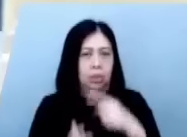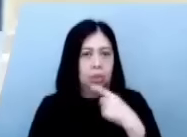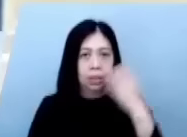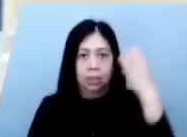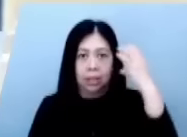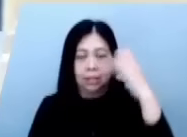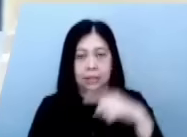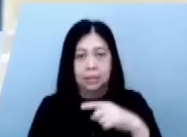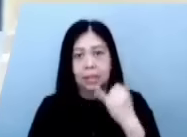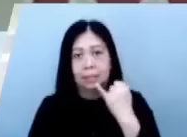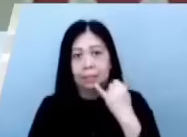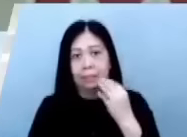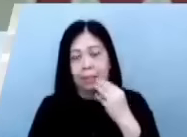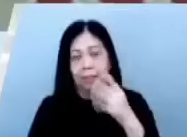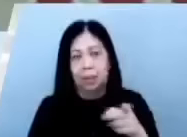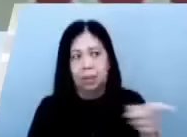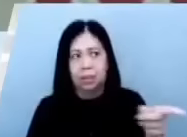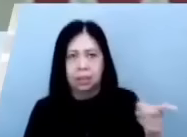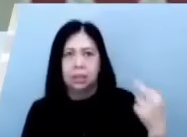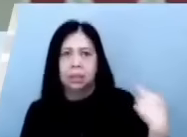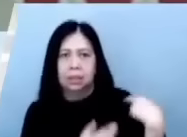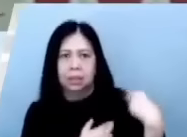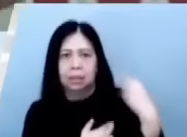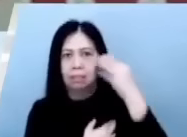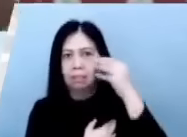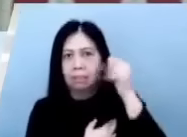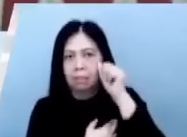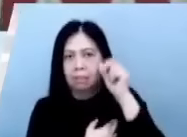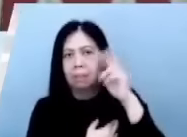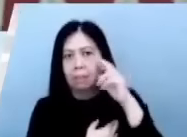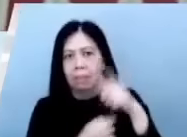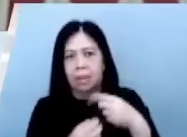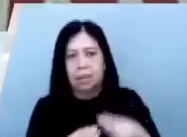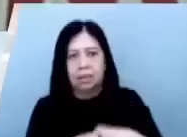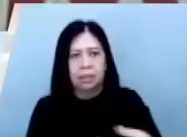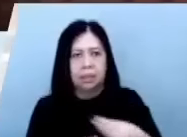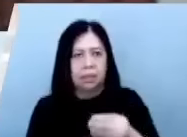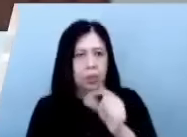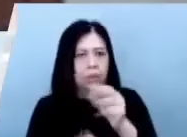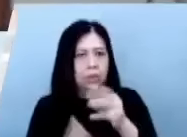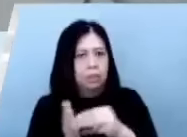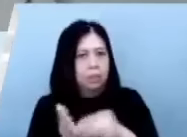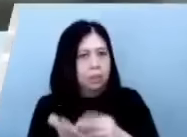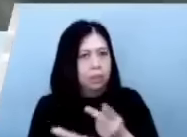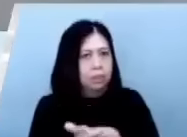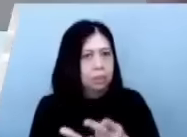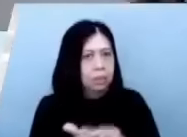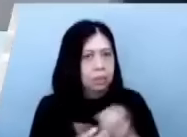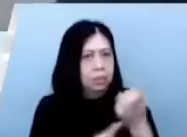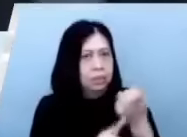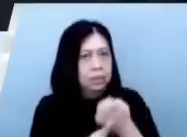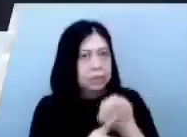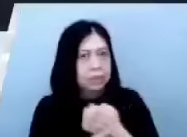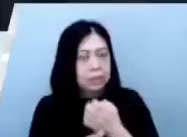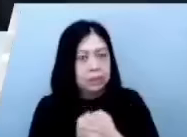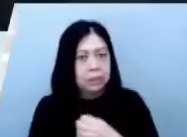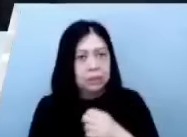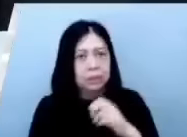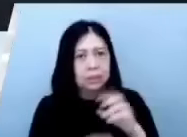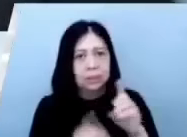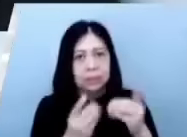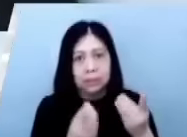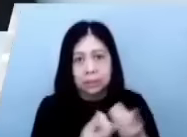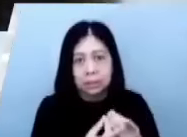na si Romualdez umano ang nasa likod ng pamimigay ng 20 million pesos sa bawat legislative district para isulong